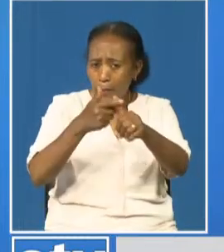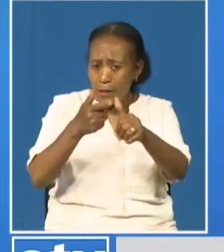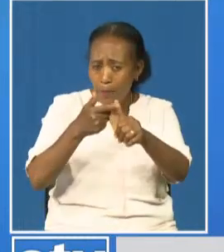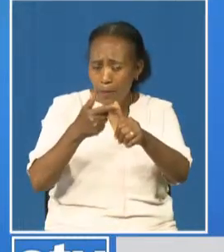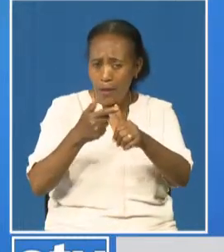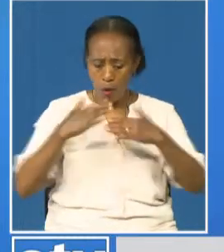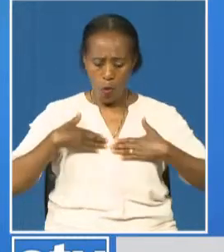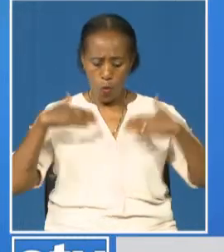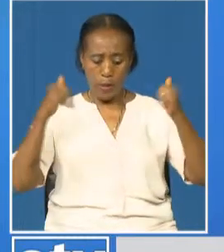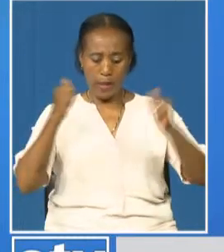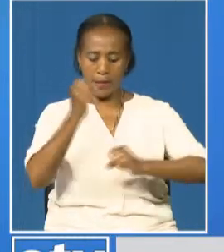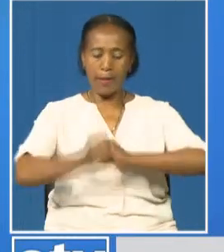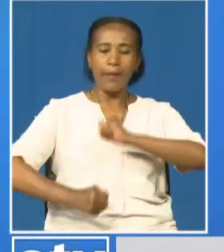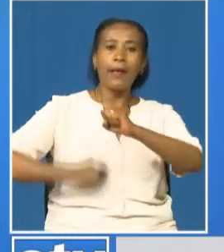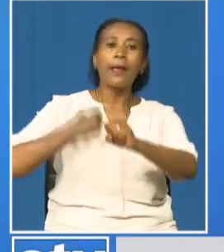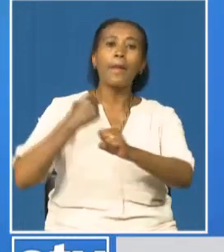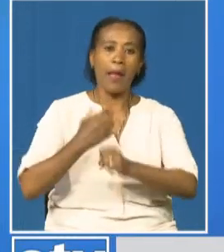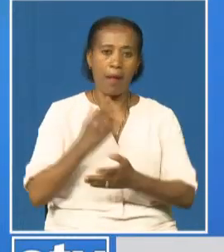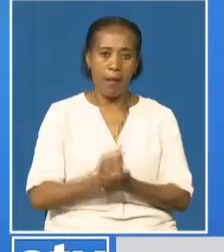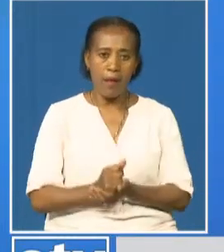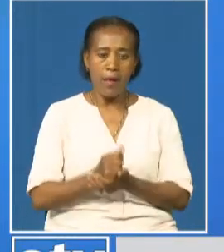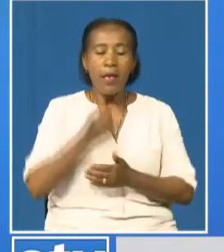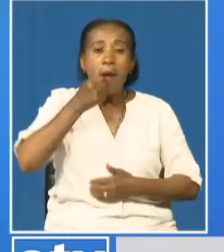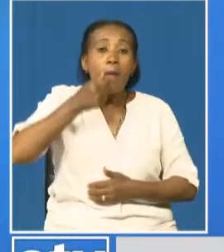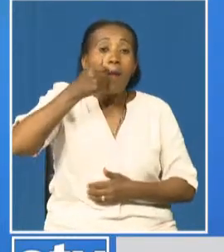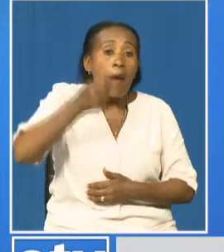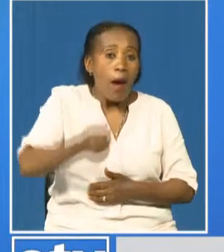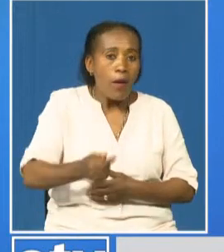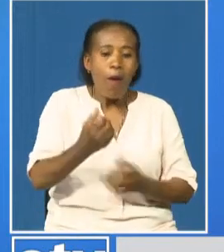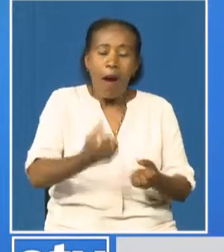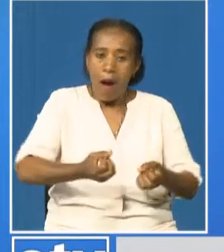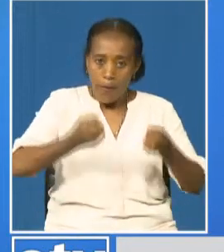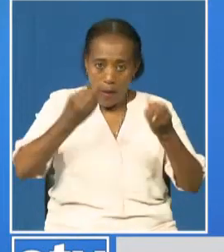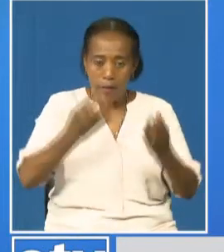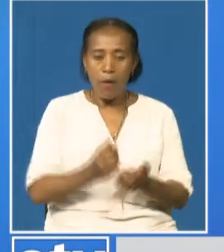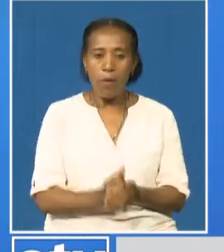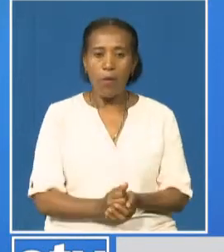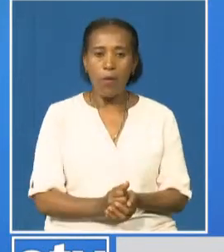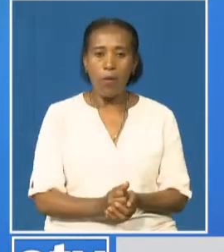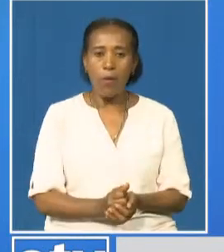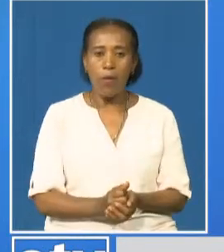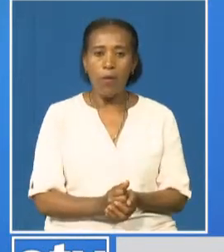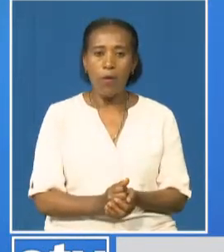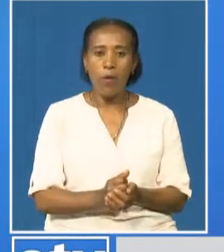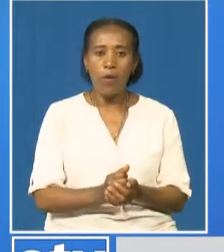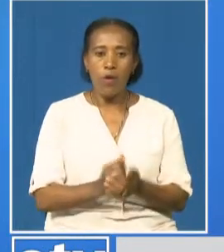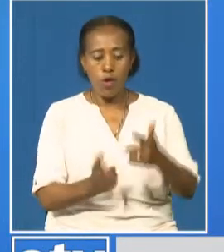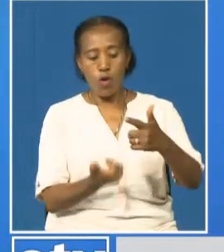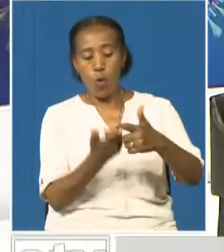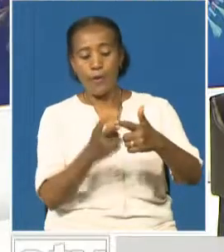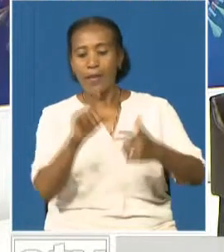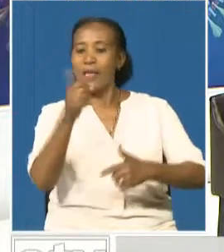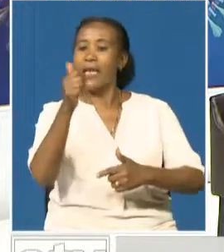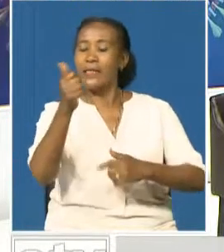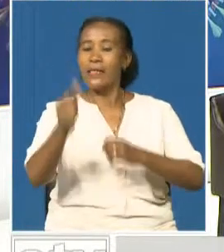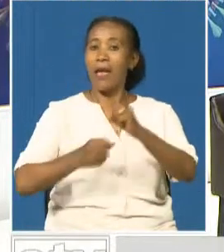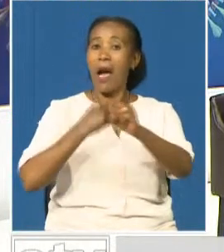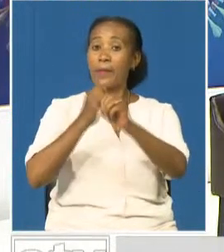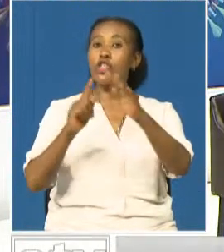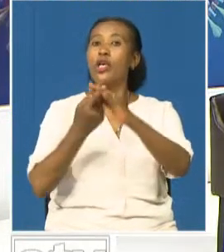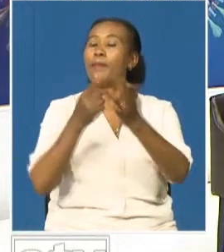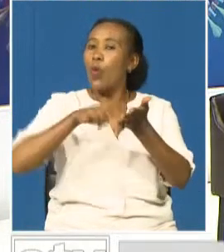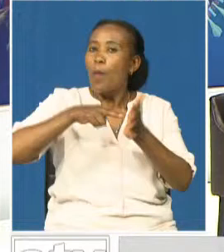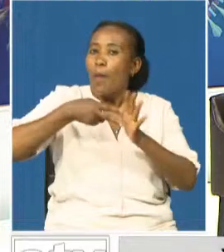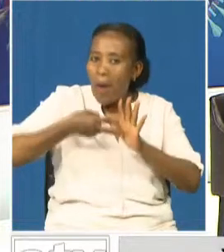መጀመሪያ የወጣትነት እድሜ የሚባለው በአብዛኛው ከሁለተኛው አስርት ዓመት ጀምሮ